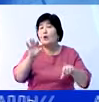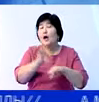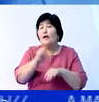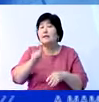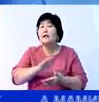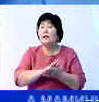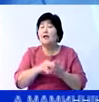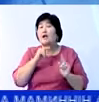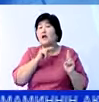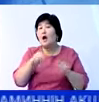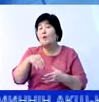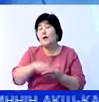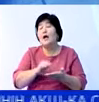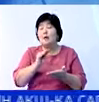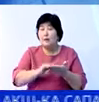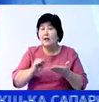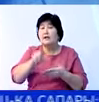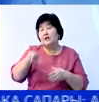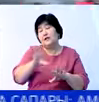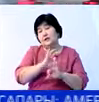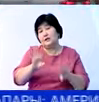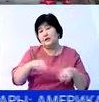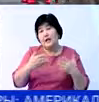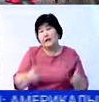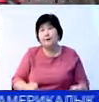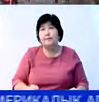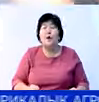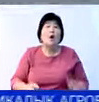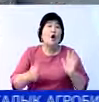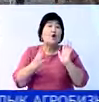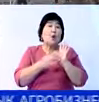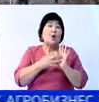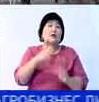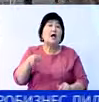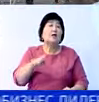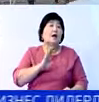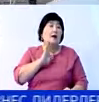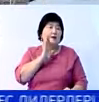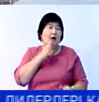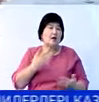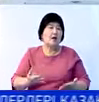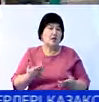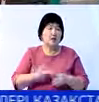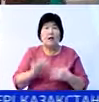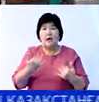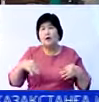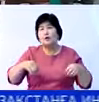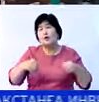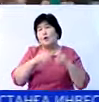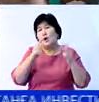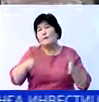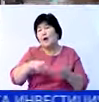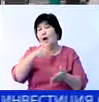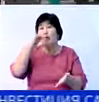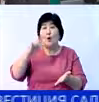сырқаттардың жағдайы бақылауда. Мән-жайды тілшіміз толықтырады. 9-шы желтоқсанның таңы жайсыз атты. Тағы жол апаты. Қаланың